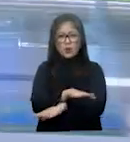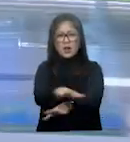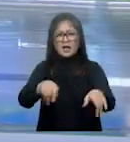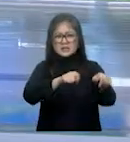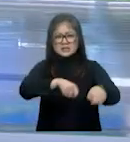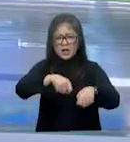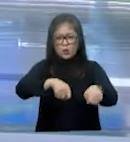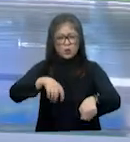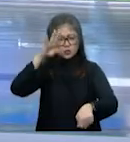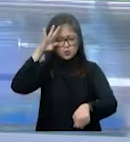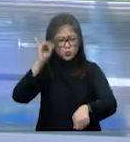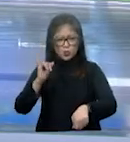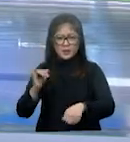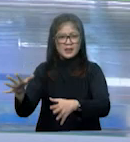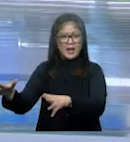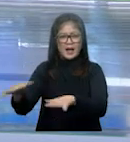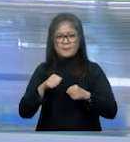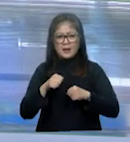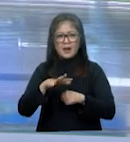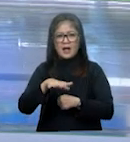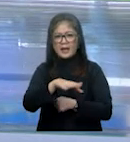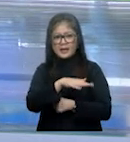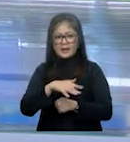persawahan kesulitan untuk mendapatkan air irigasi.